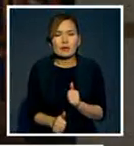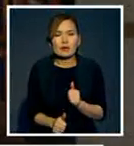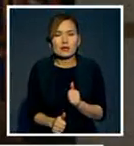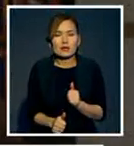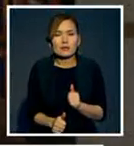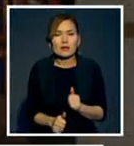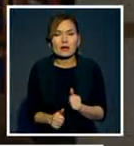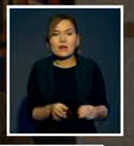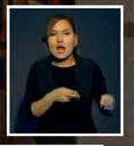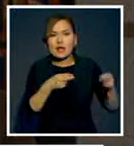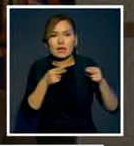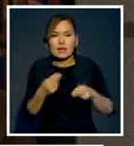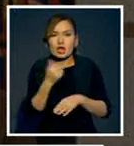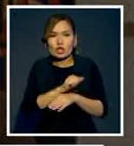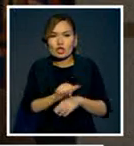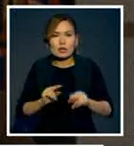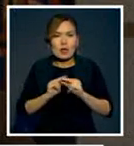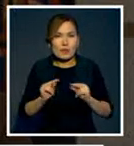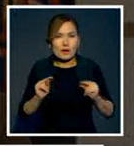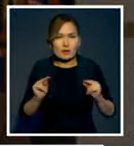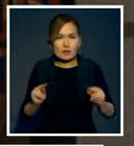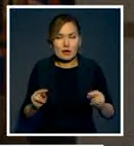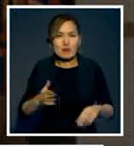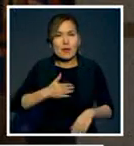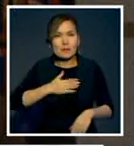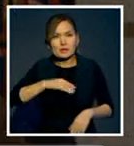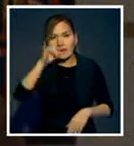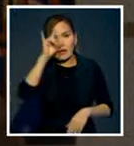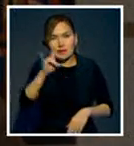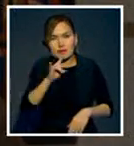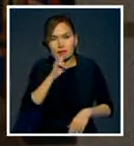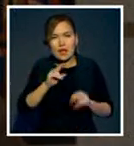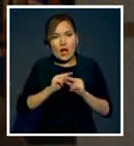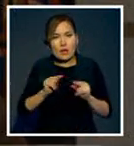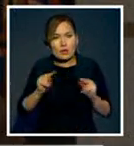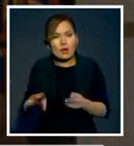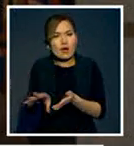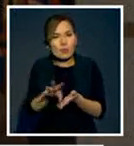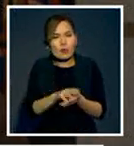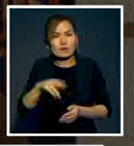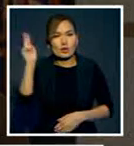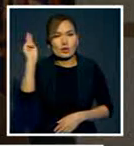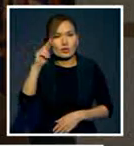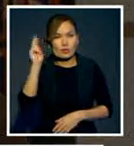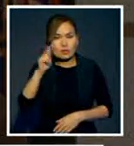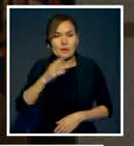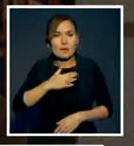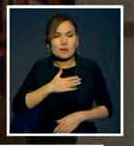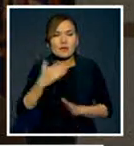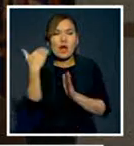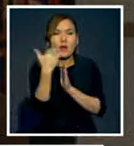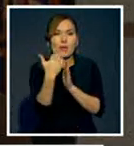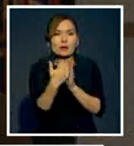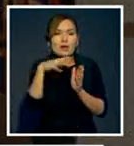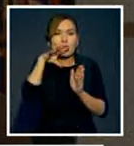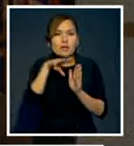шетелдік мамандардың қандай да бір тәжірибесін алу және де оны бізге іске қосу және де біздің өзіміздің